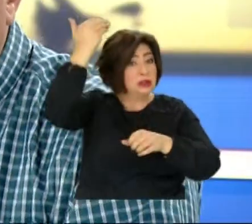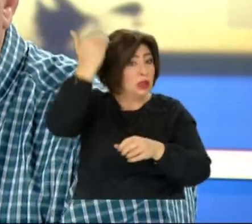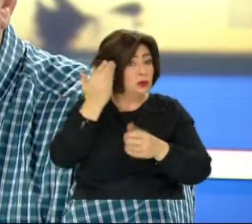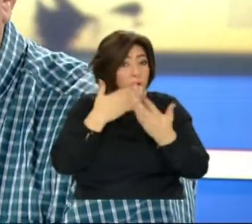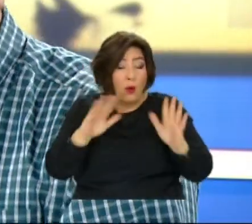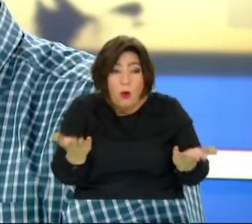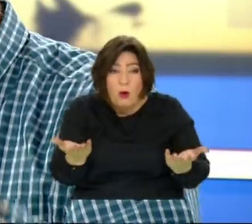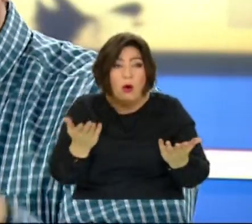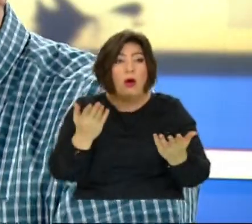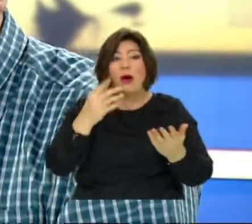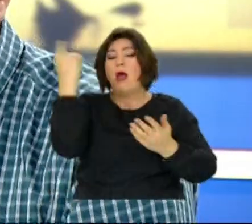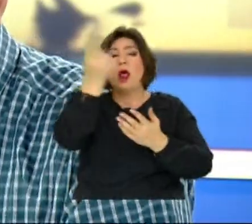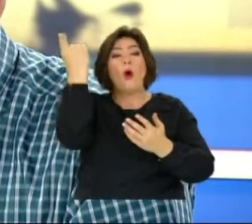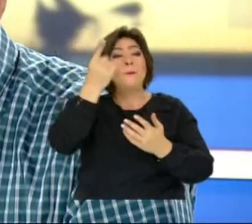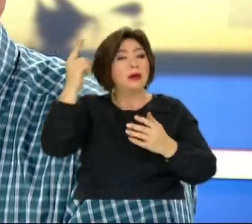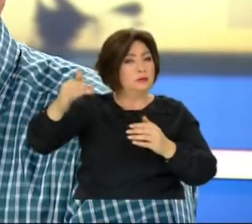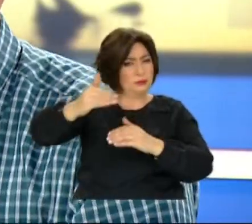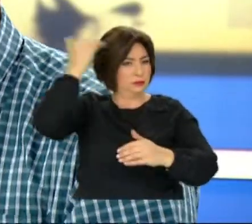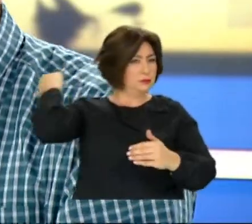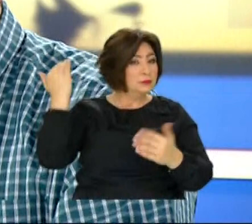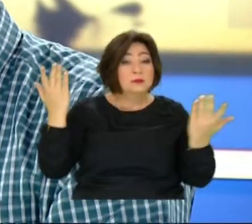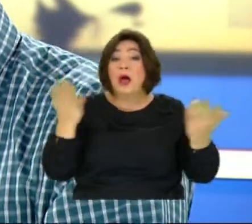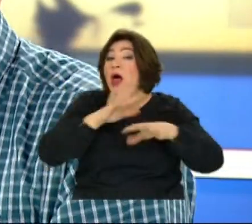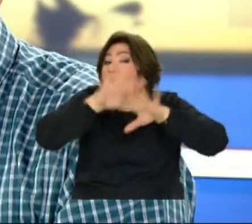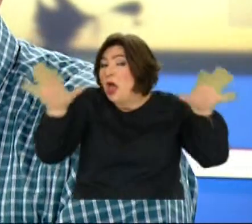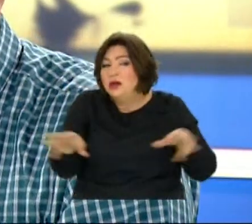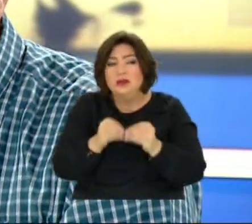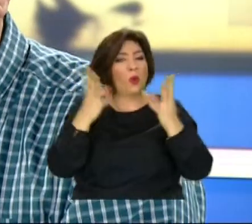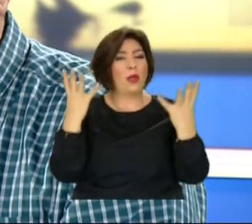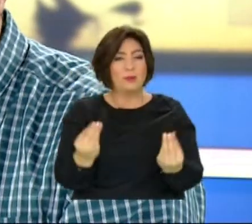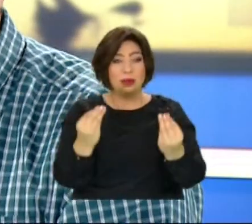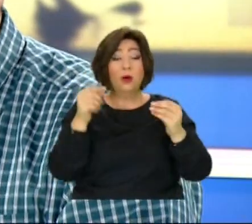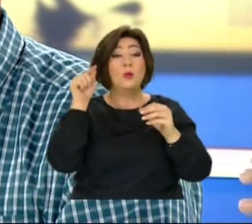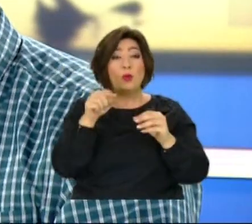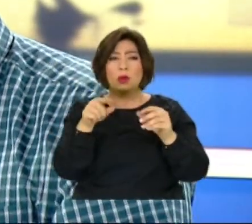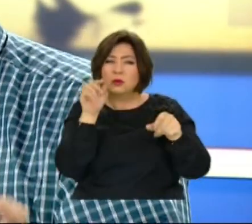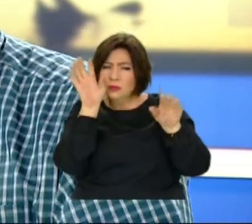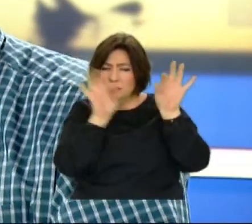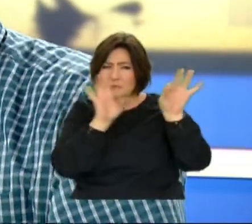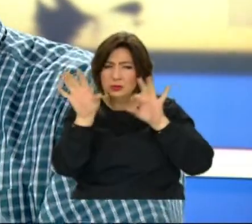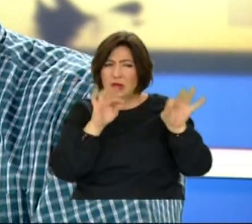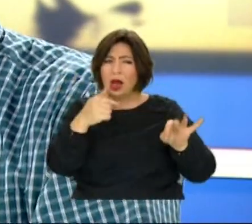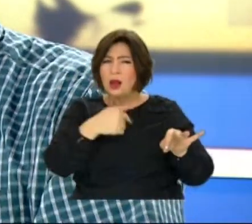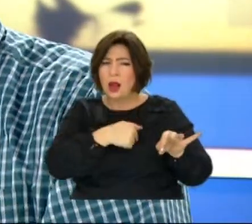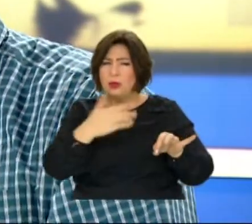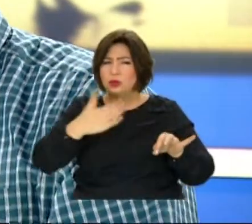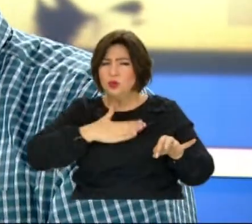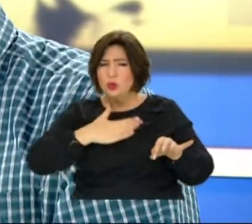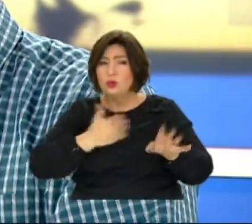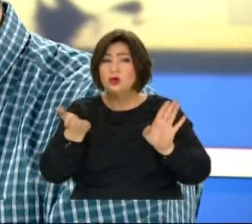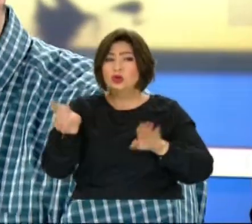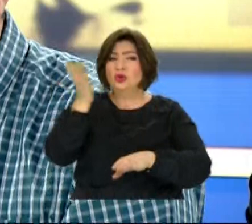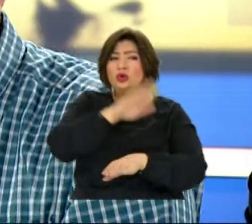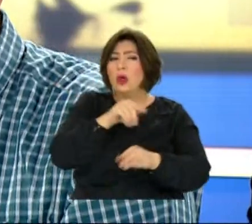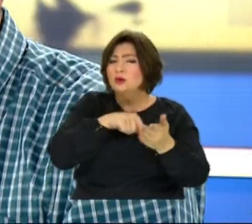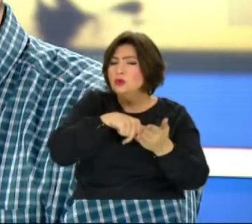yok. Helikopter pervanesiyle uçmuş. Bütün bunları bir araya getirdiğinizde hastanın hakikaten kalbiyle, solunumuyla ve daha sonraki